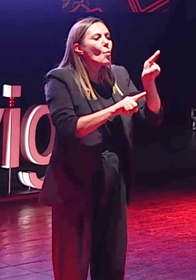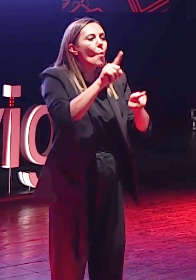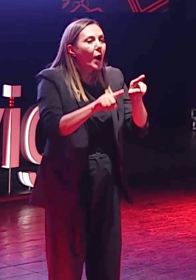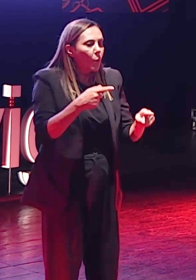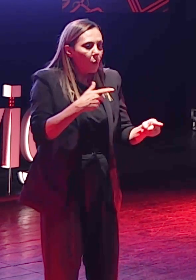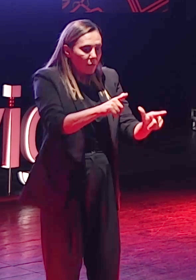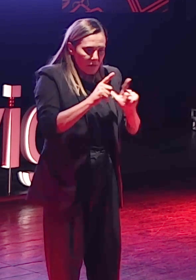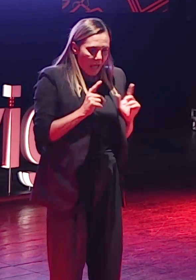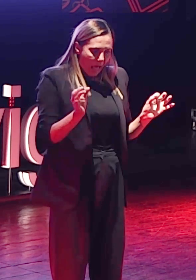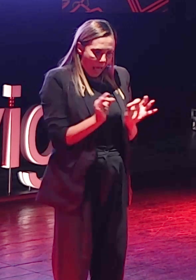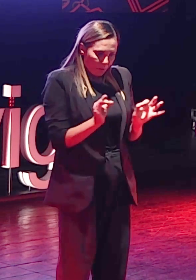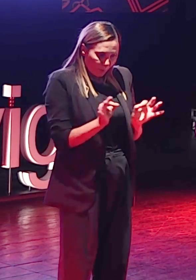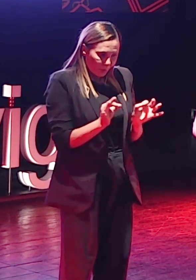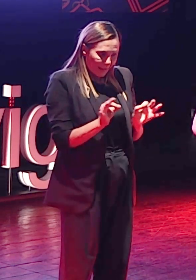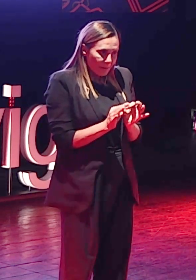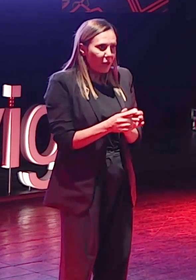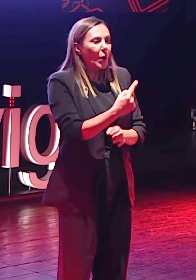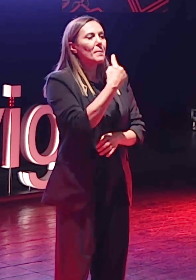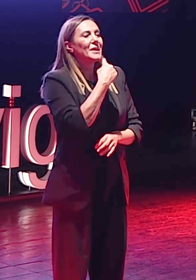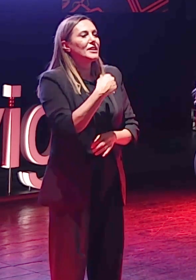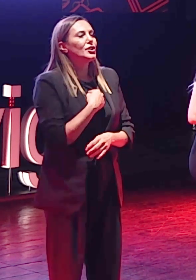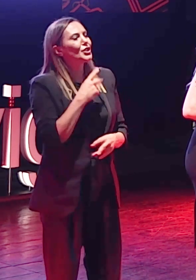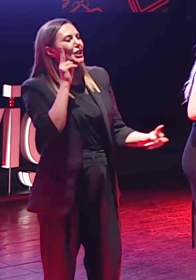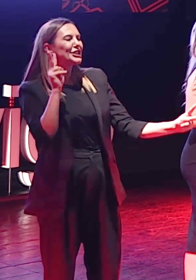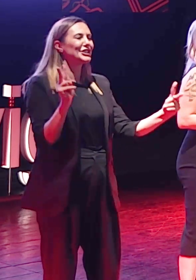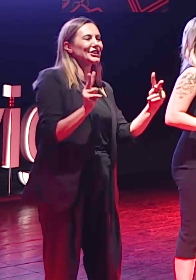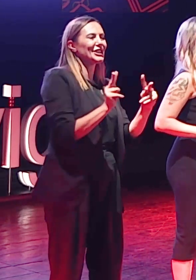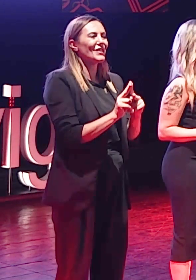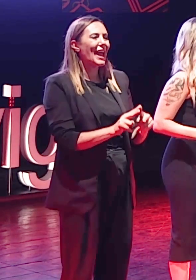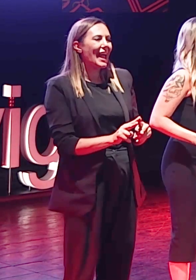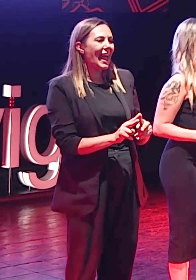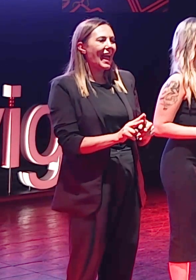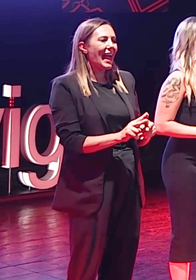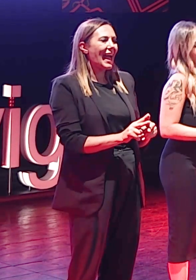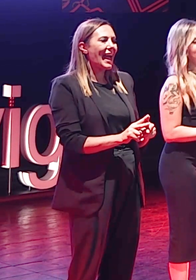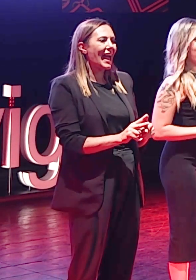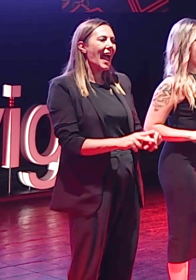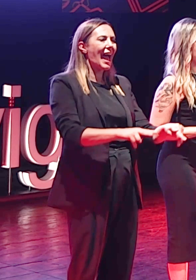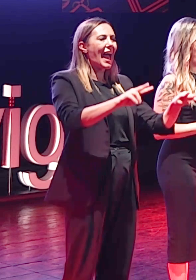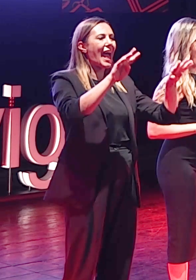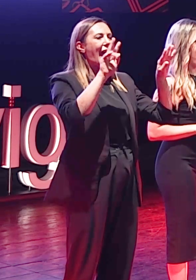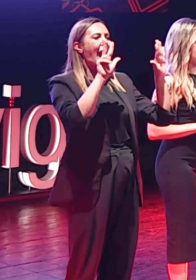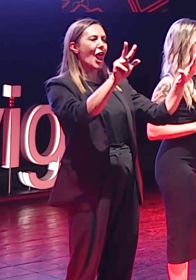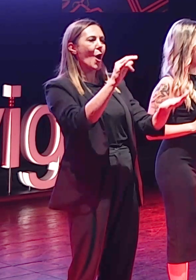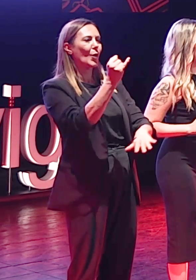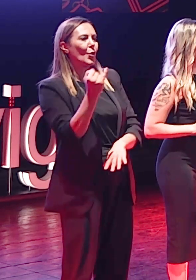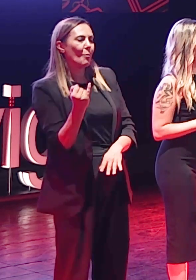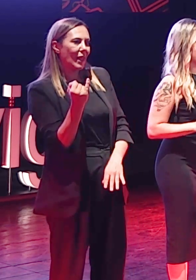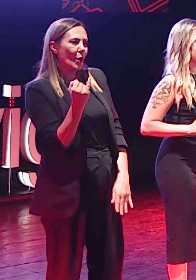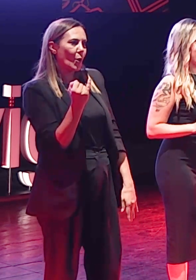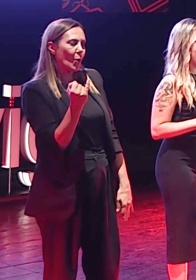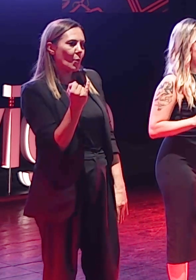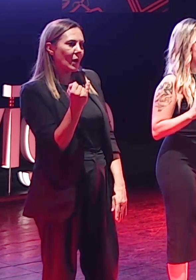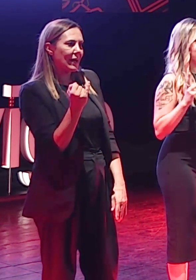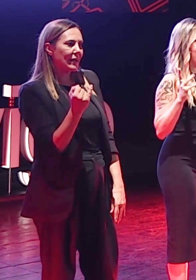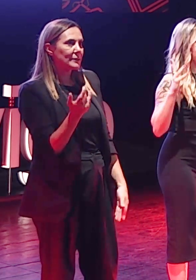appuntamento e mi dice Vediamoci alle 8:4 m